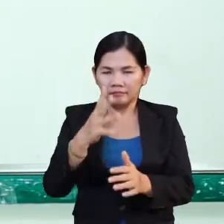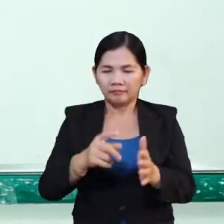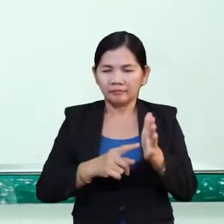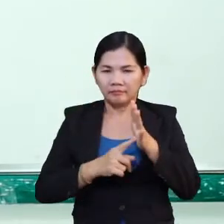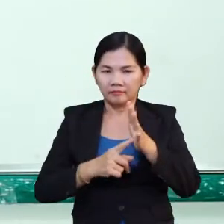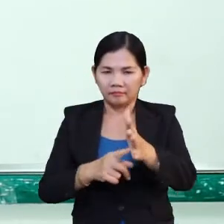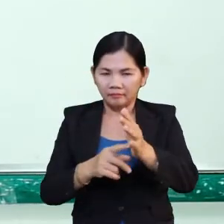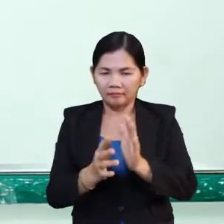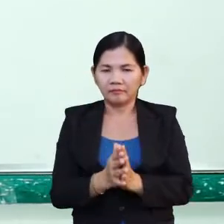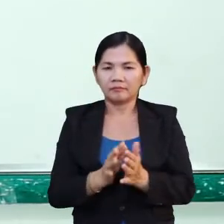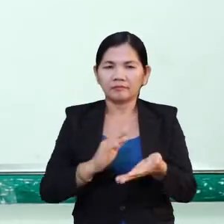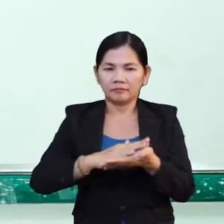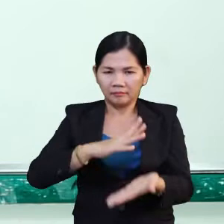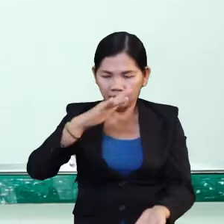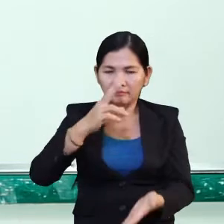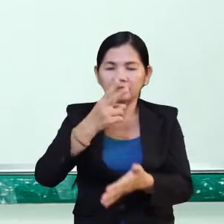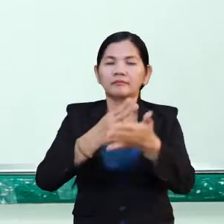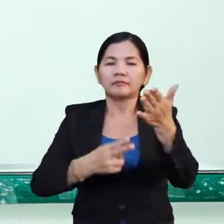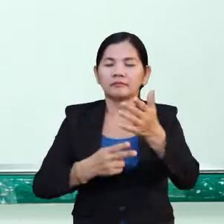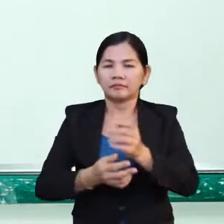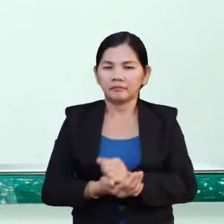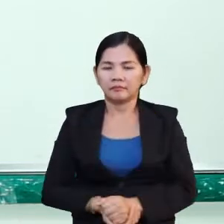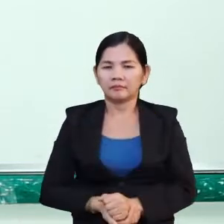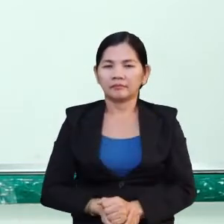កគ្រូបង្ហាញហ្នឹងឃើញរូបអ្វីខ្លះ